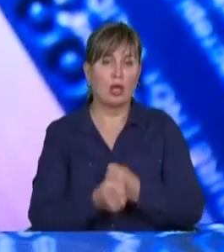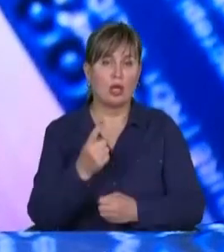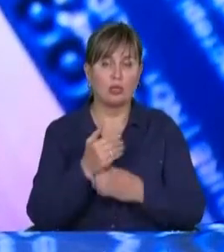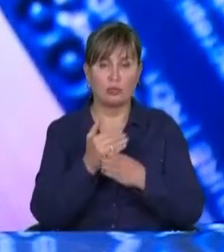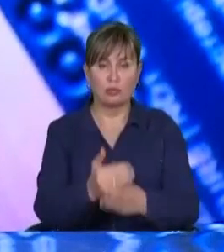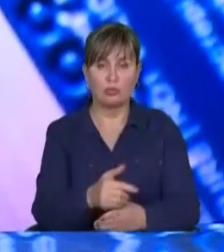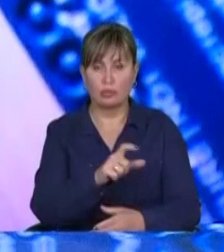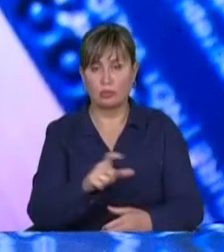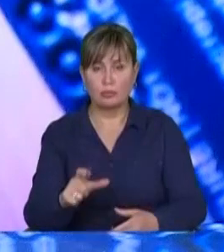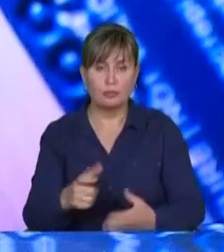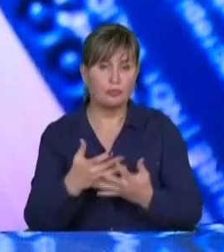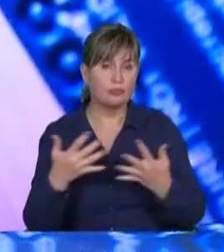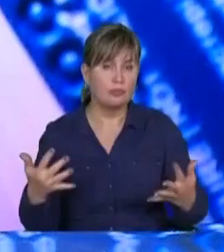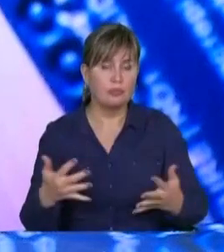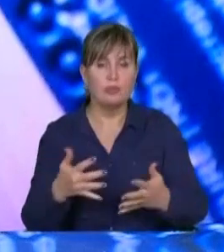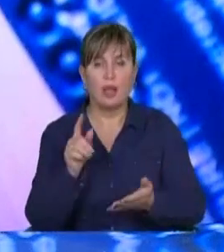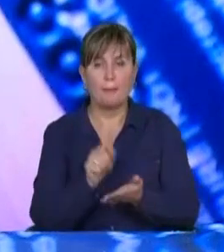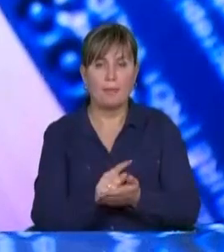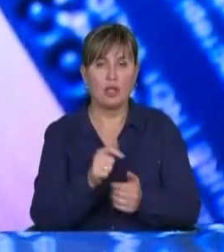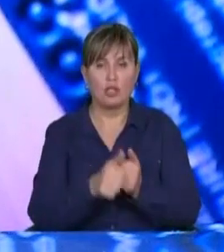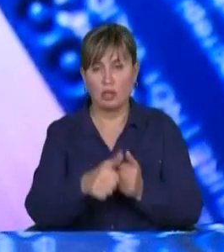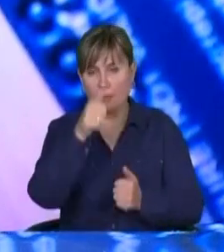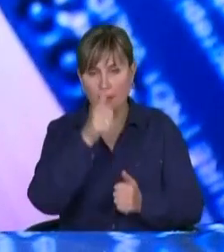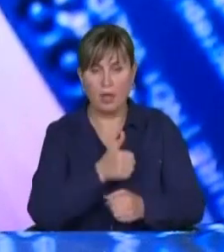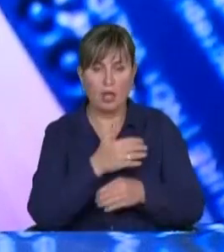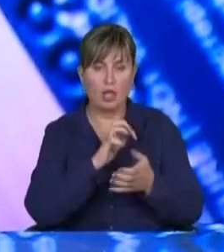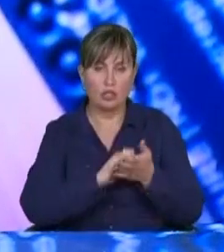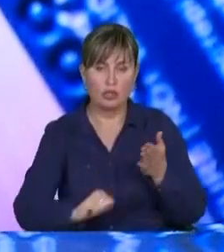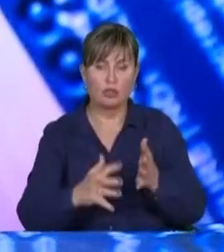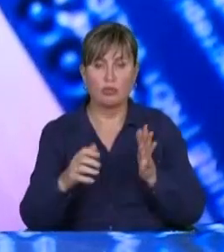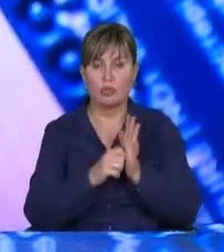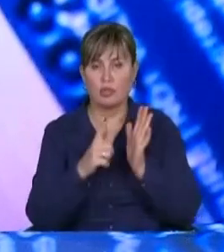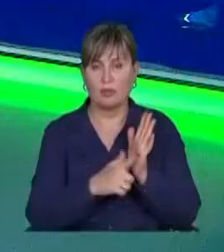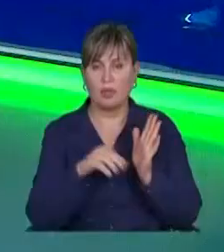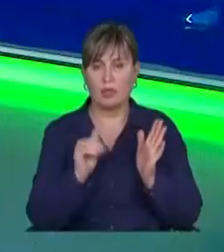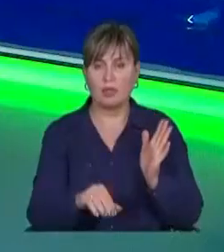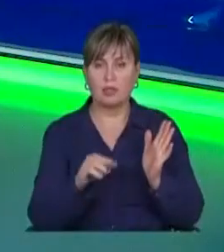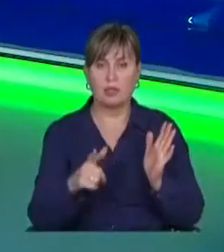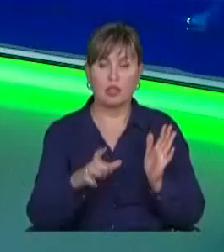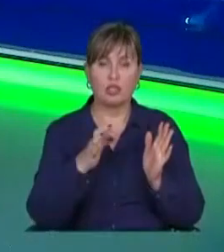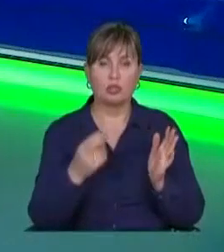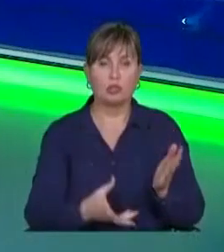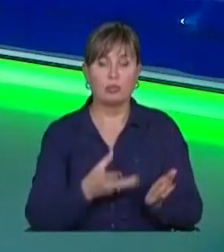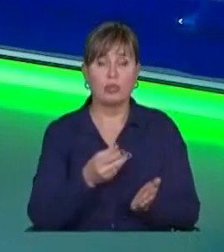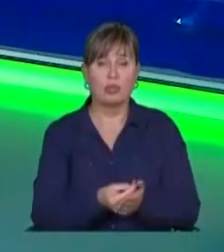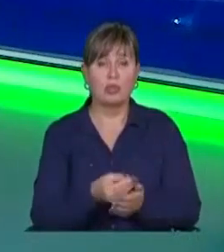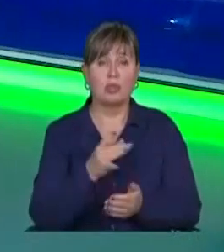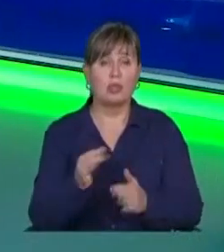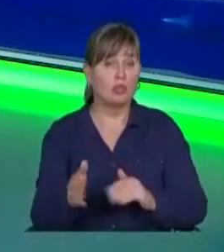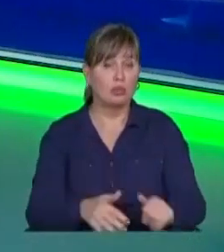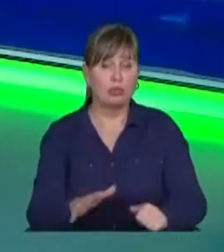даже в небольших объемах, обязаны ежемесячно отчислять больше 17 тысяч тенге соцплатежей. Не уйдут